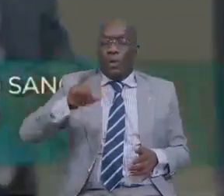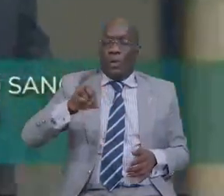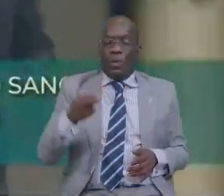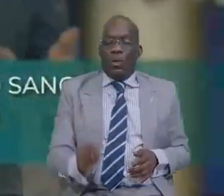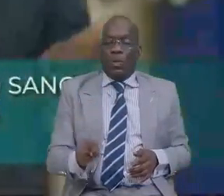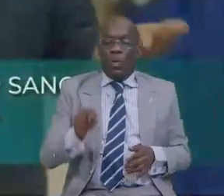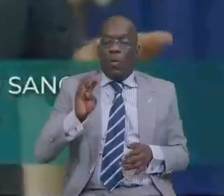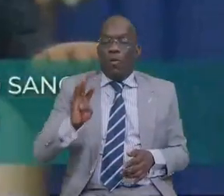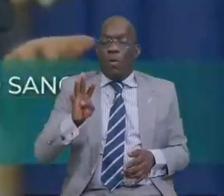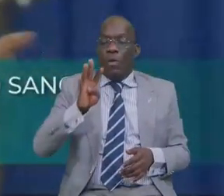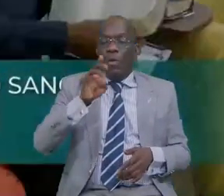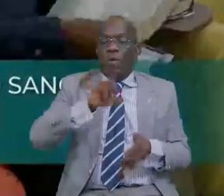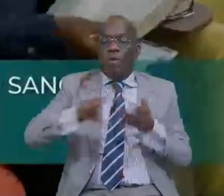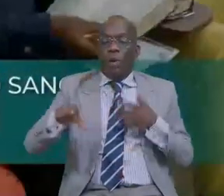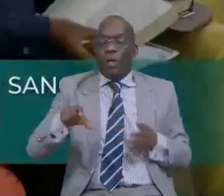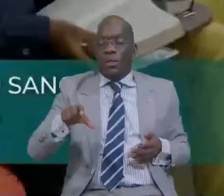1 Jean 5,